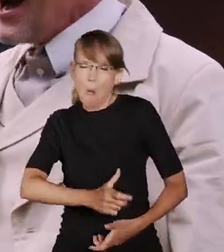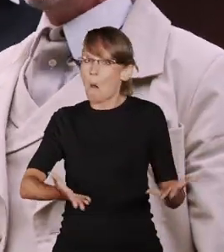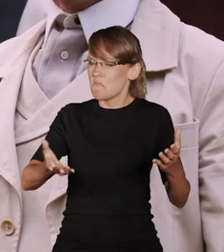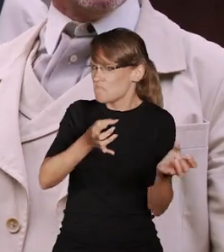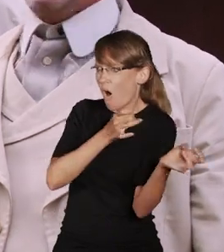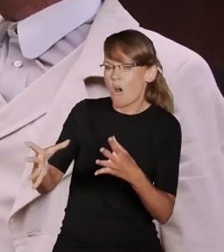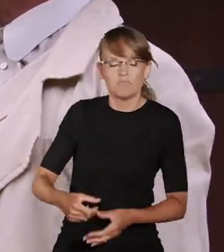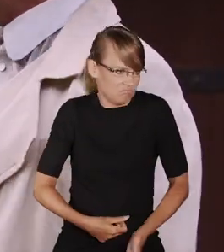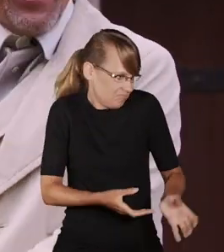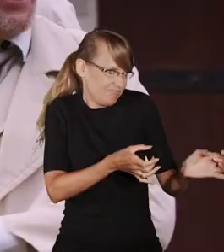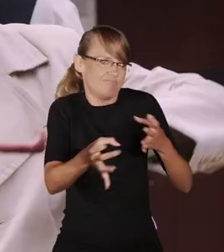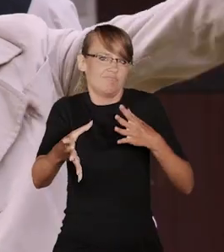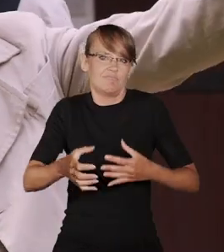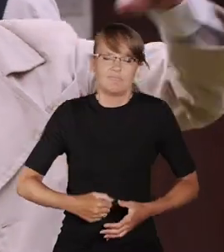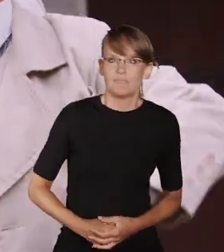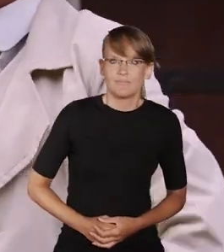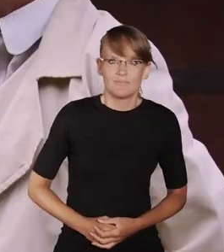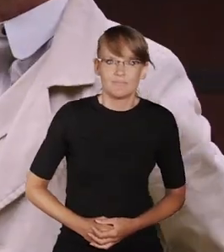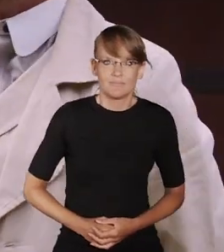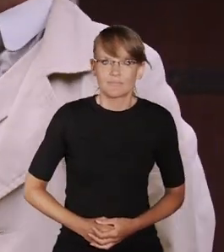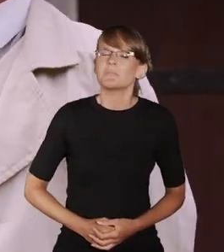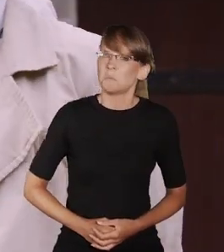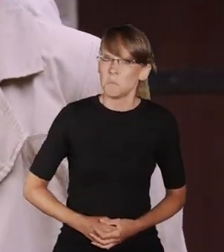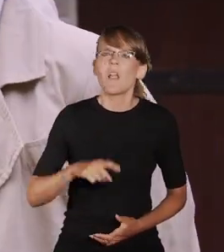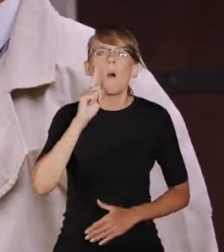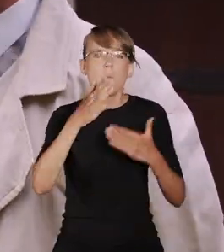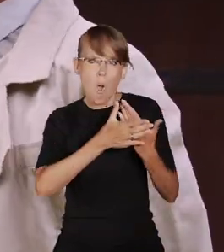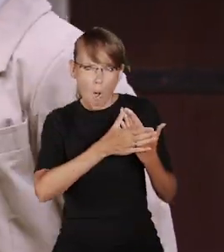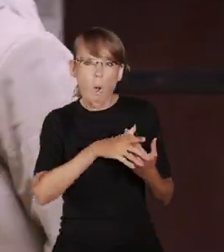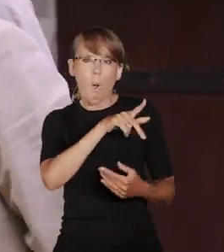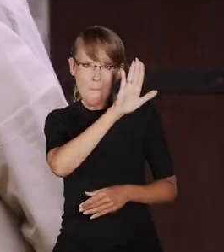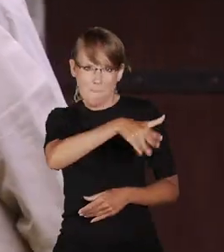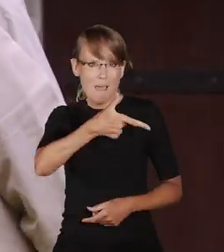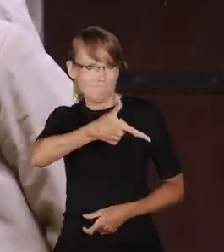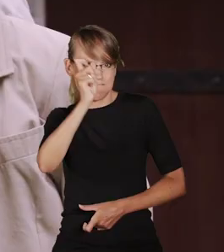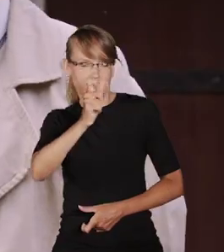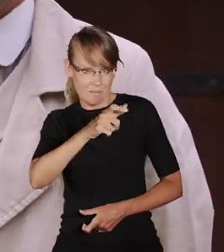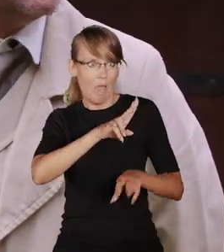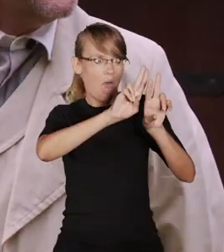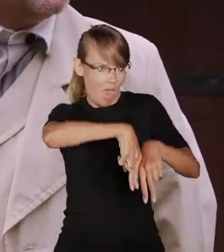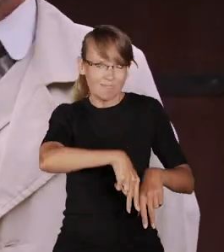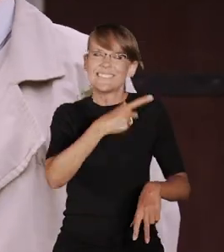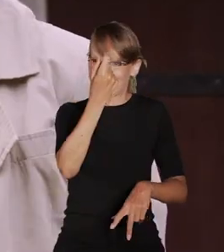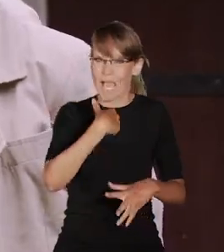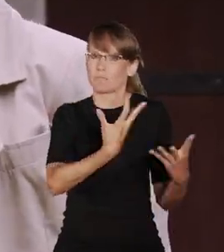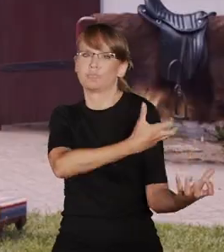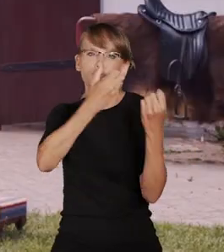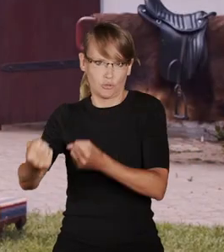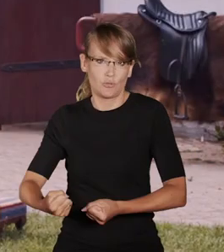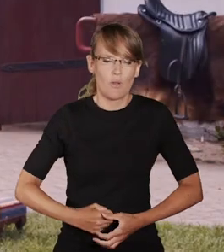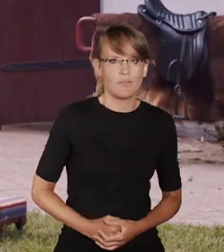A tak, na plac! Strzelać się pan chce? Natychmiast!